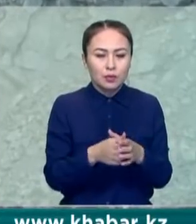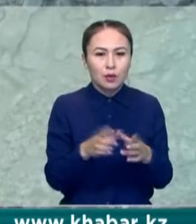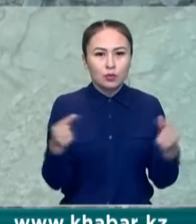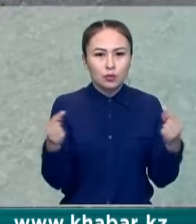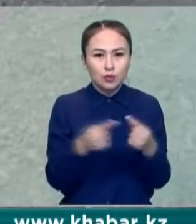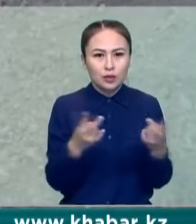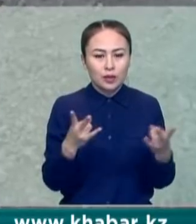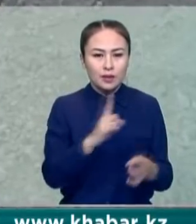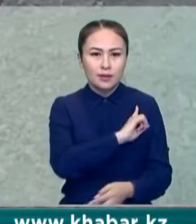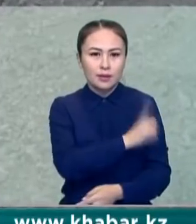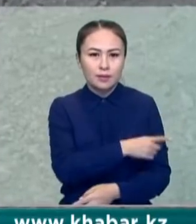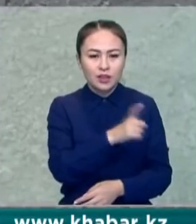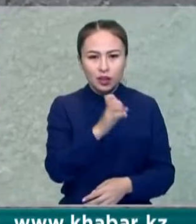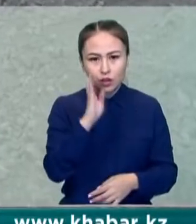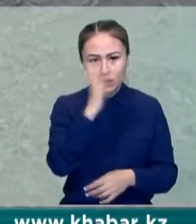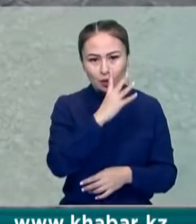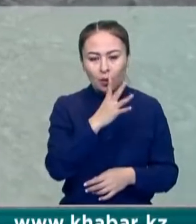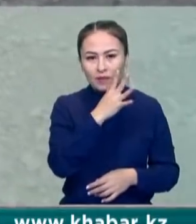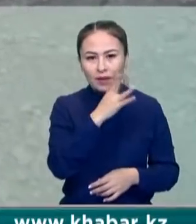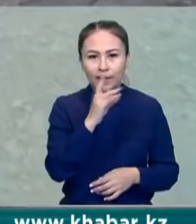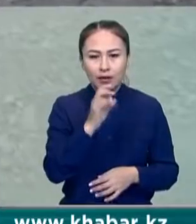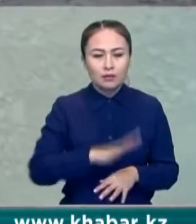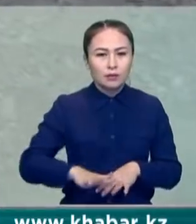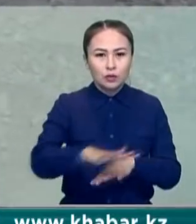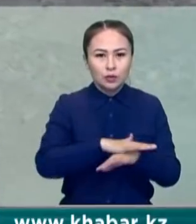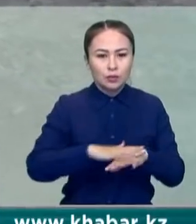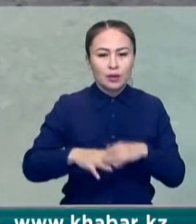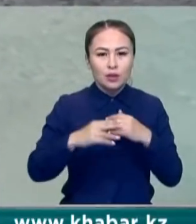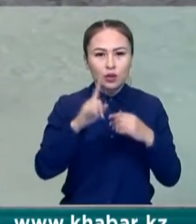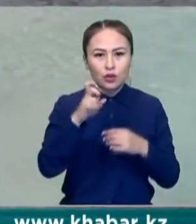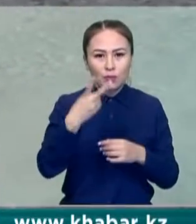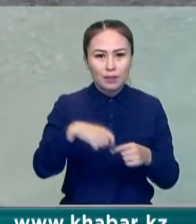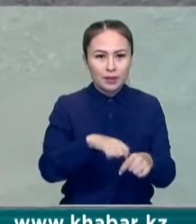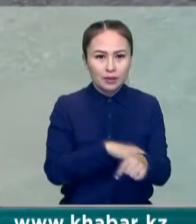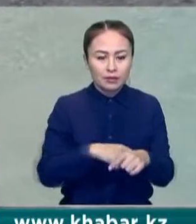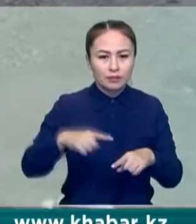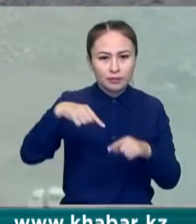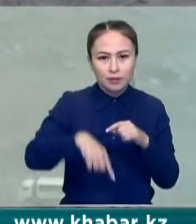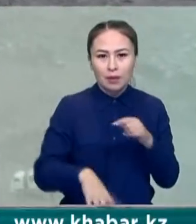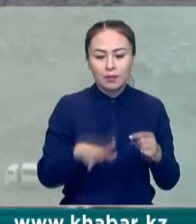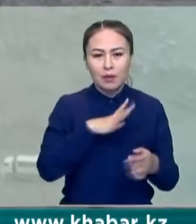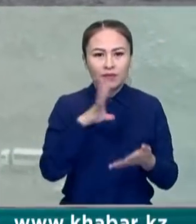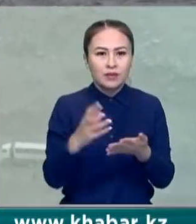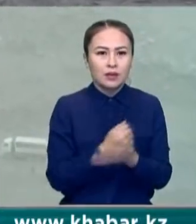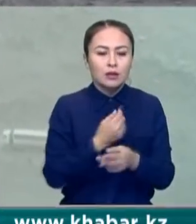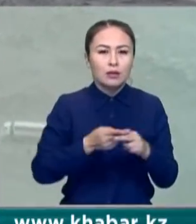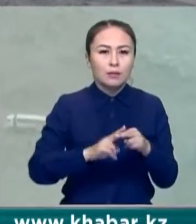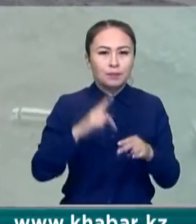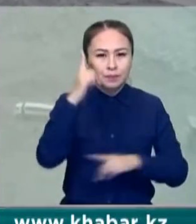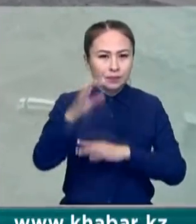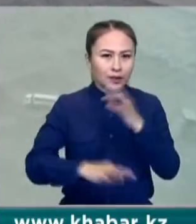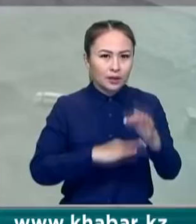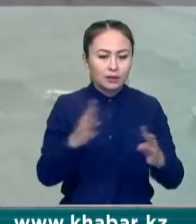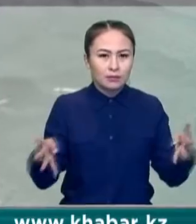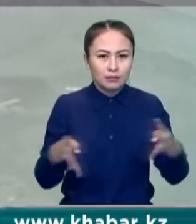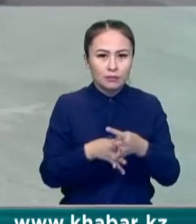қырағылық қажет. 4 жыл ішінде орталық кен орны жердің бетінен 120 метрге дейін тереңдеген. Бұл жерден тәулігіне мыс қоспасы